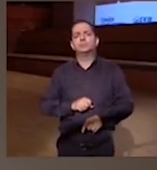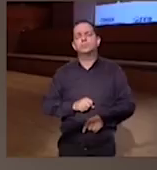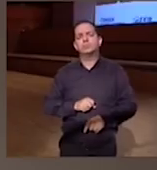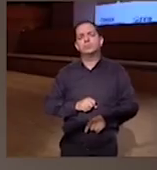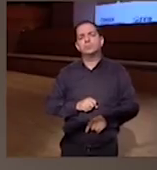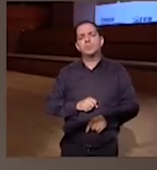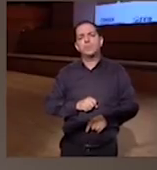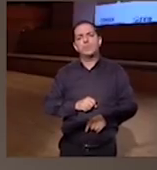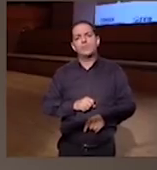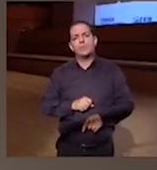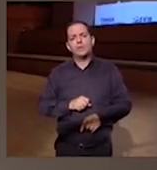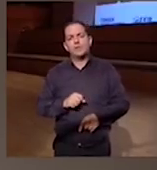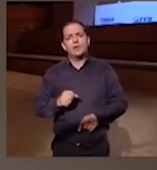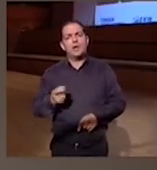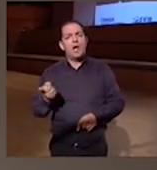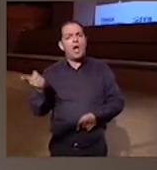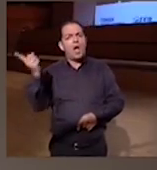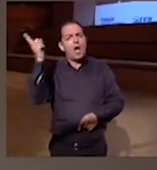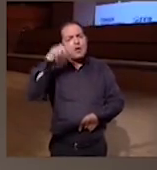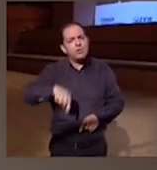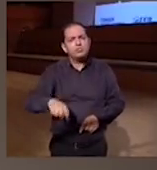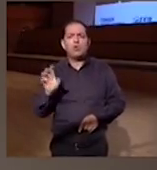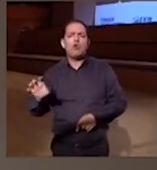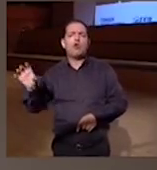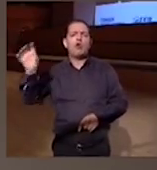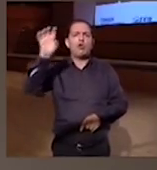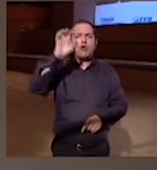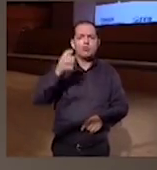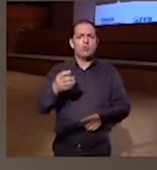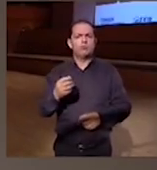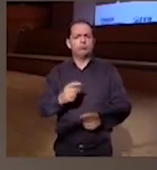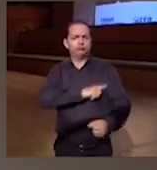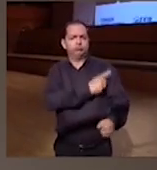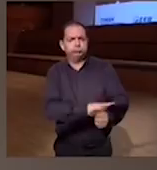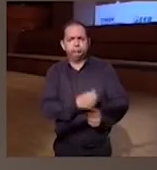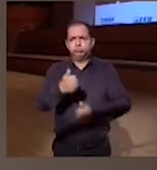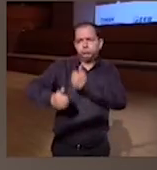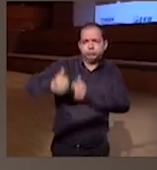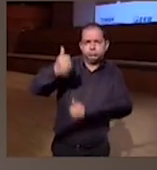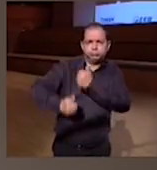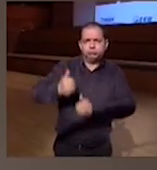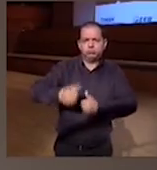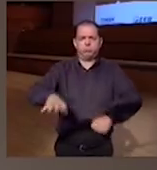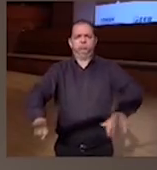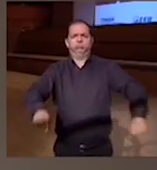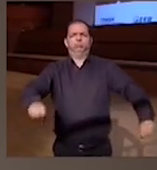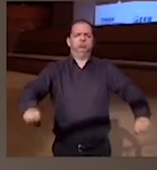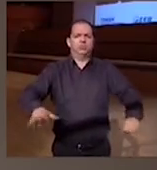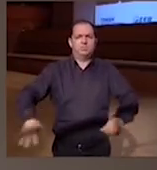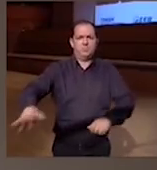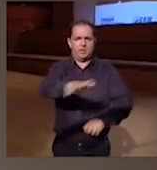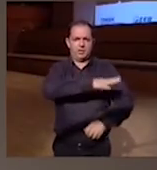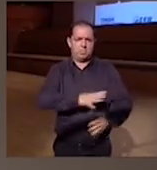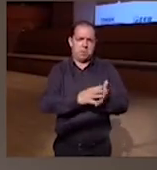βλέψεις οικονομικής και πολιτικής κυριαρχίας άλλων δυνάμεων, όπως της Τουρκίας, για παράδειγμα, στην ευρύτερη